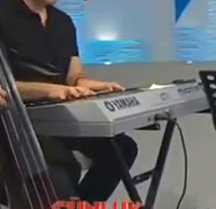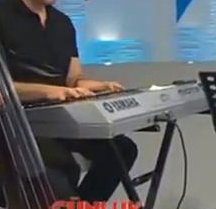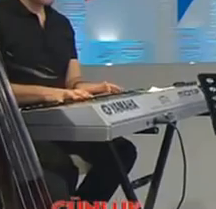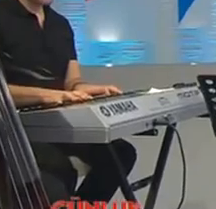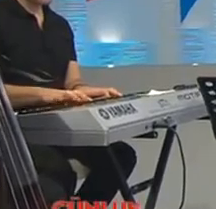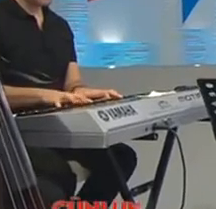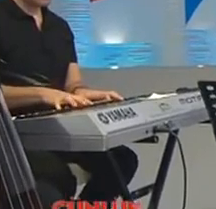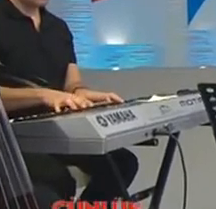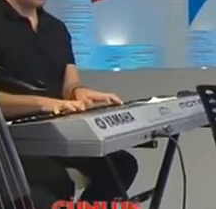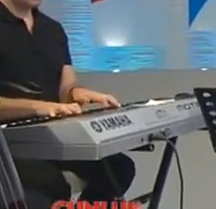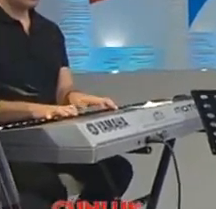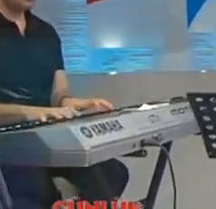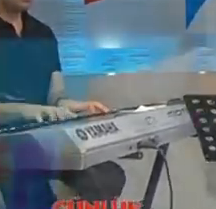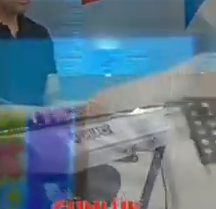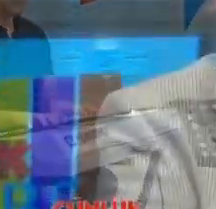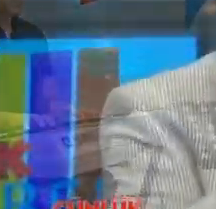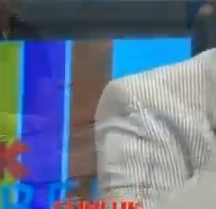yerine.